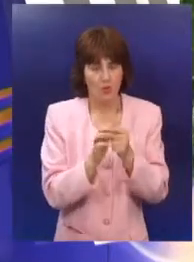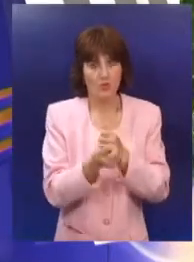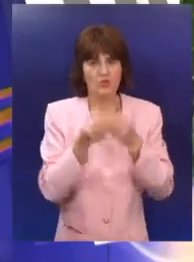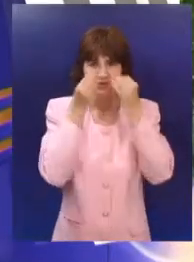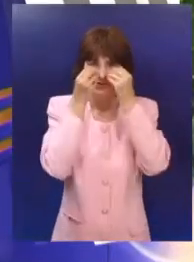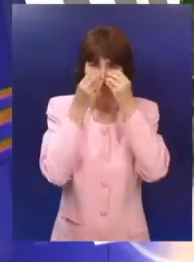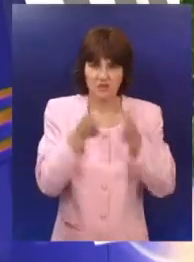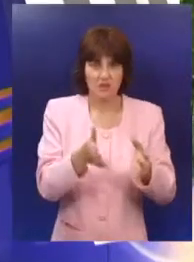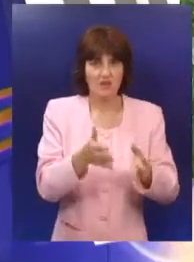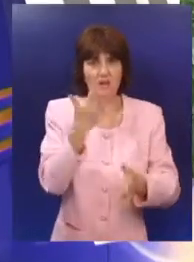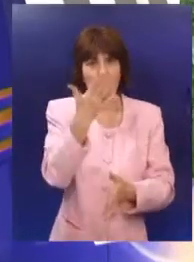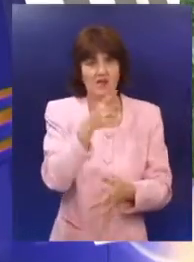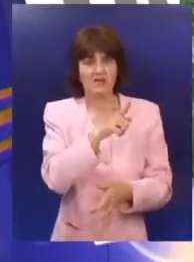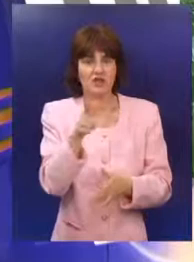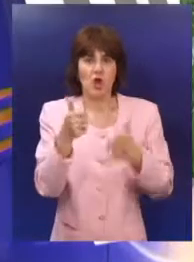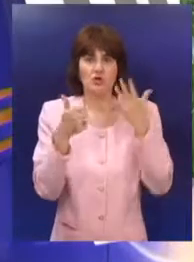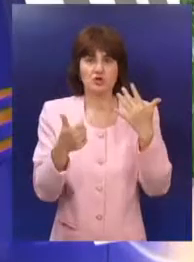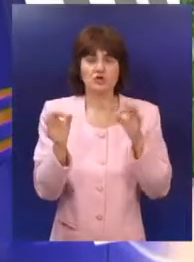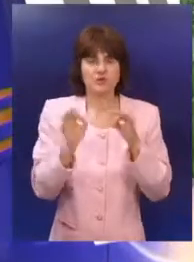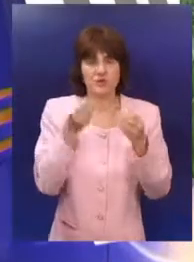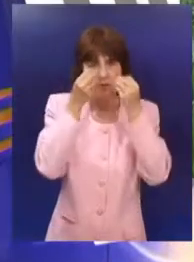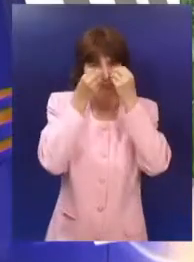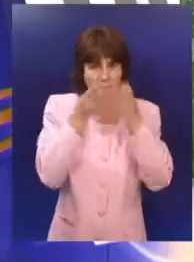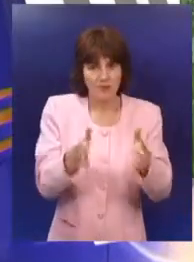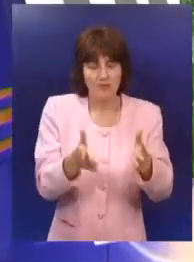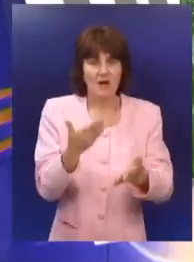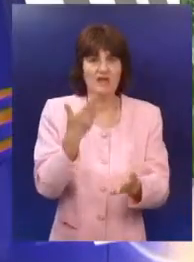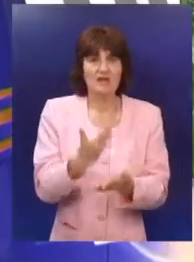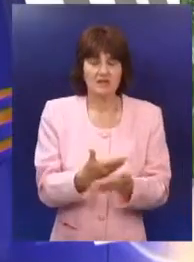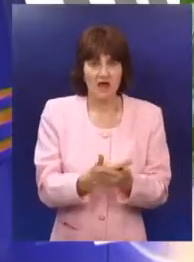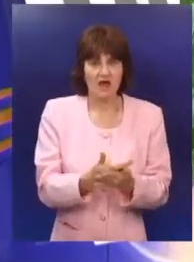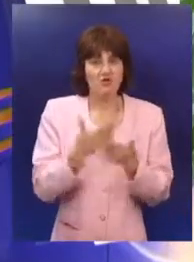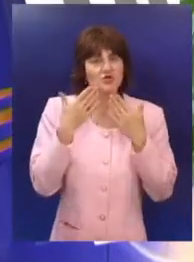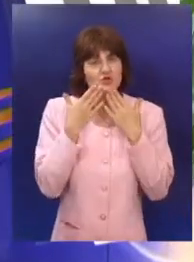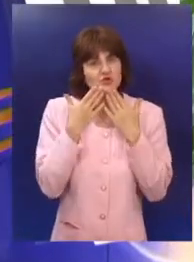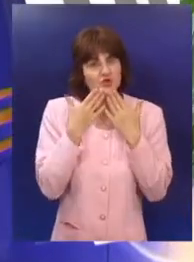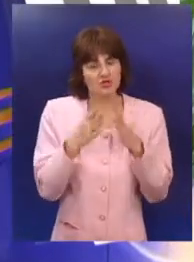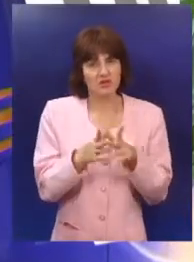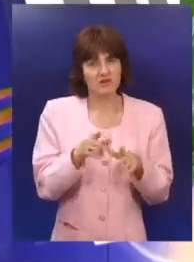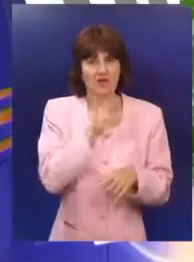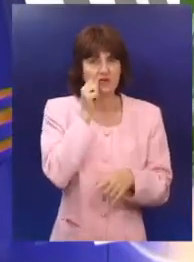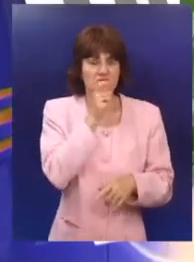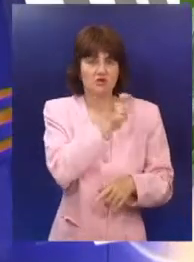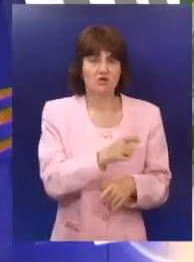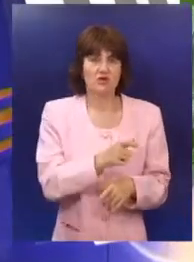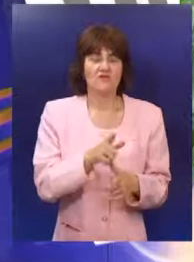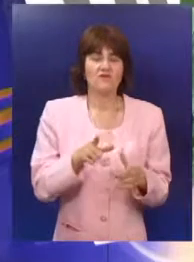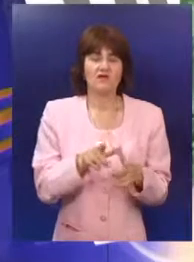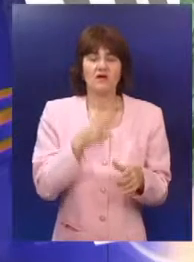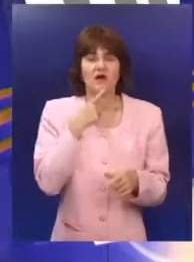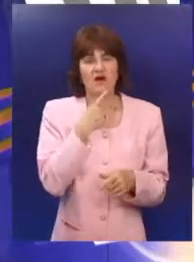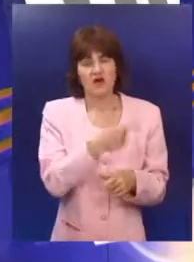se procenjuje u rasponu od 5 do 60%. Jedan od poljoprivrednika koji je pretrpeo štetu jeste i Krešimir Dulić iz